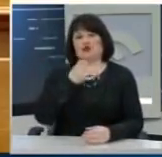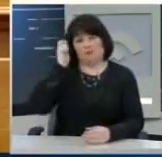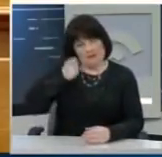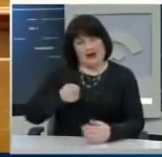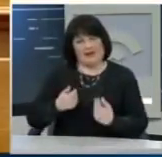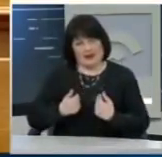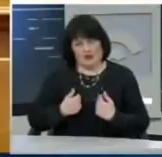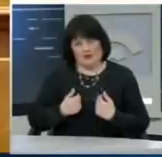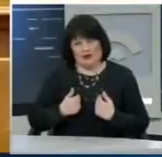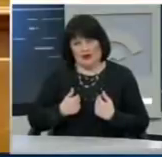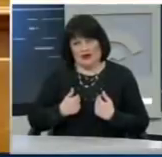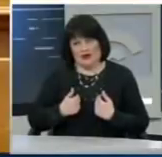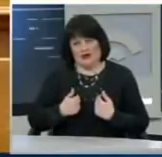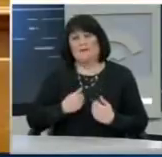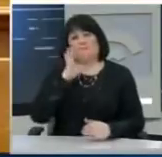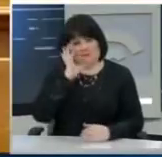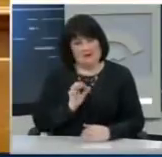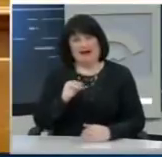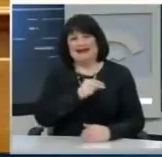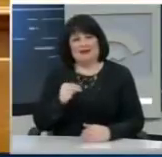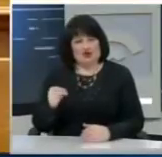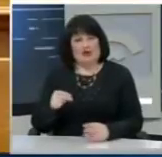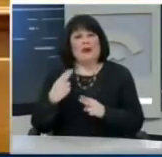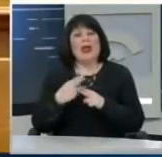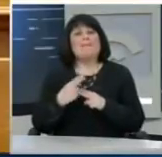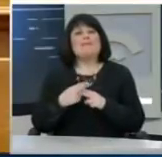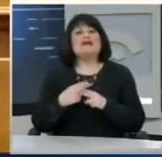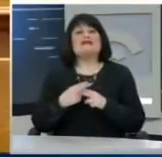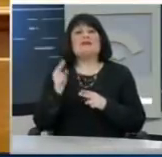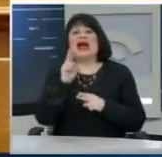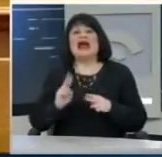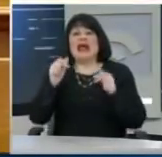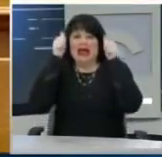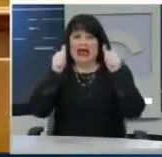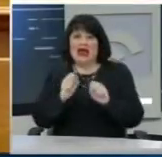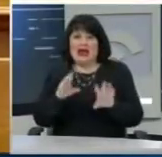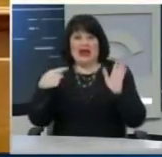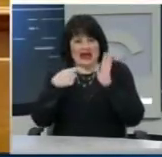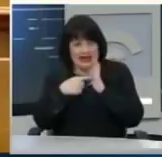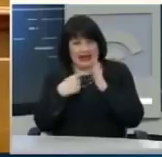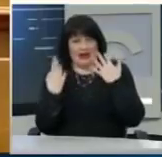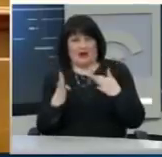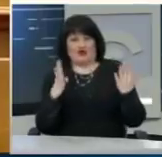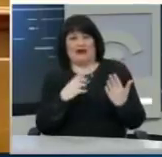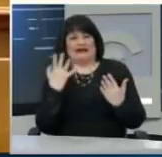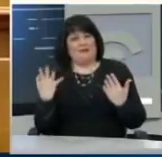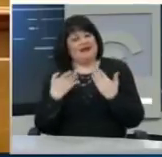παραδεχτώ ότι όντως το θέμα αυτό επισήμως με ρηματική διακοίνωση έχει ανοίξει από το 1995.